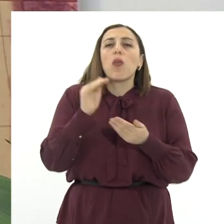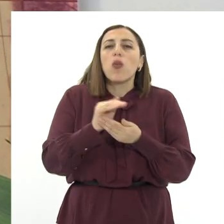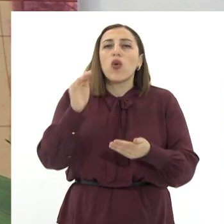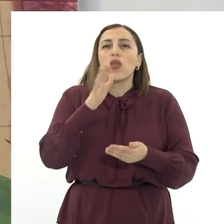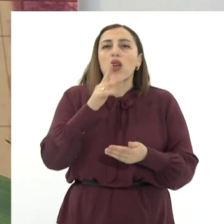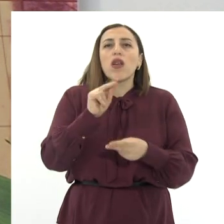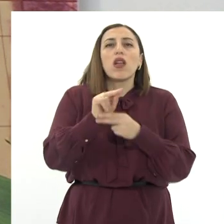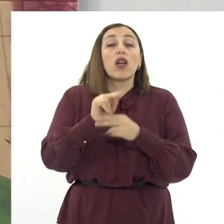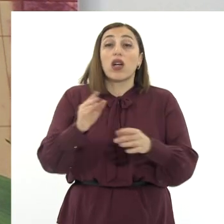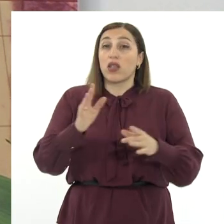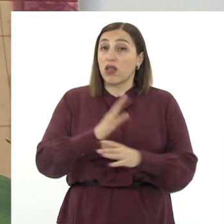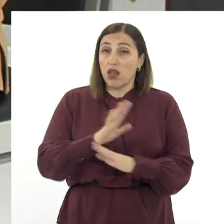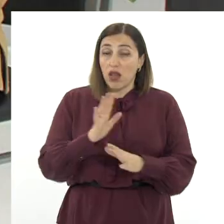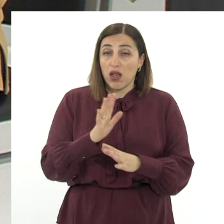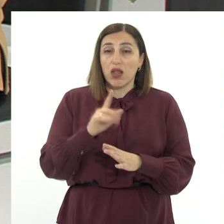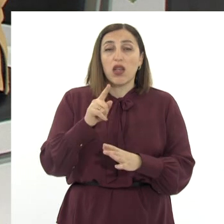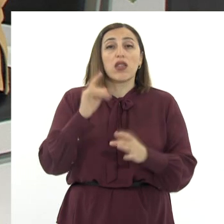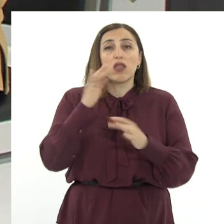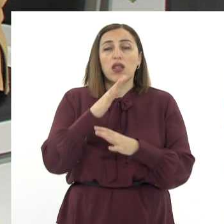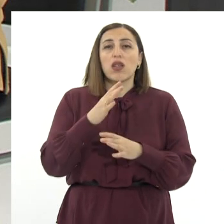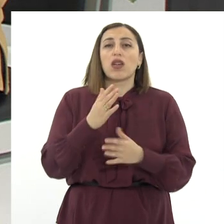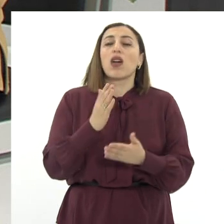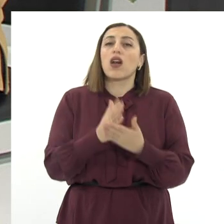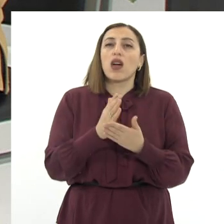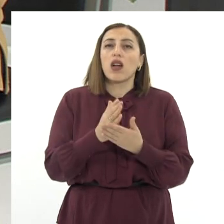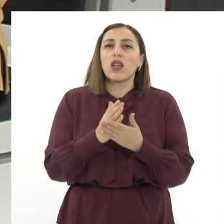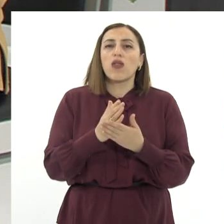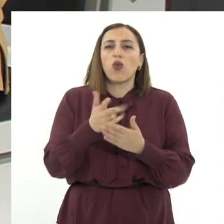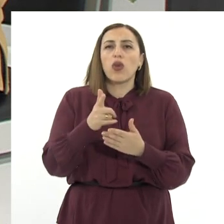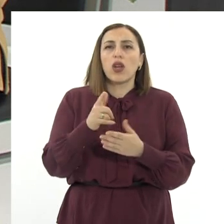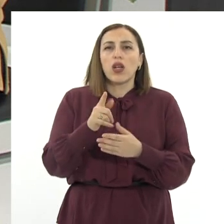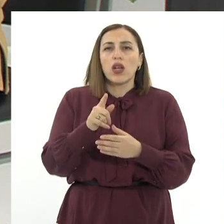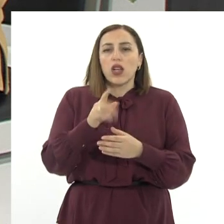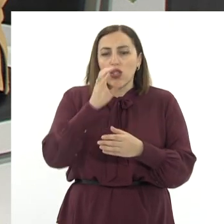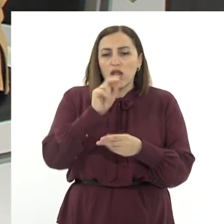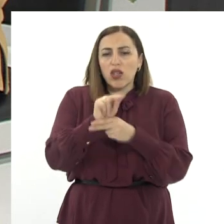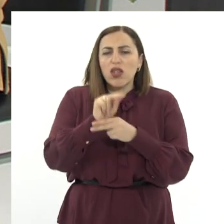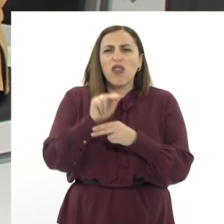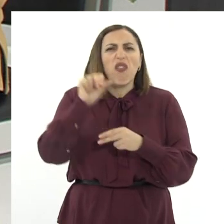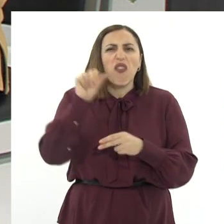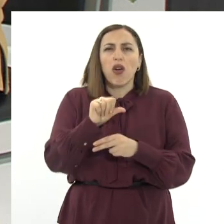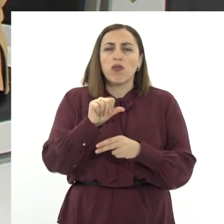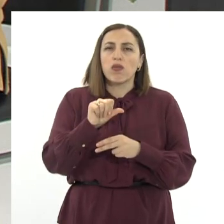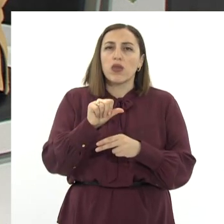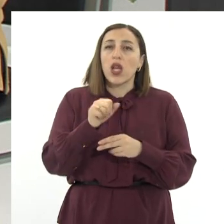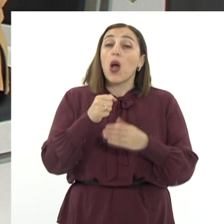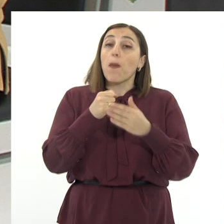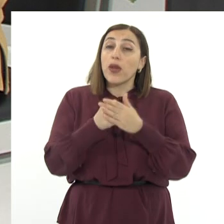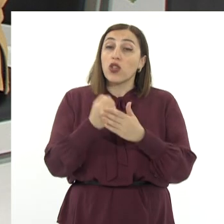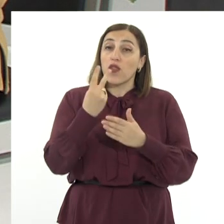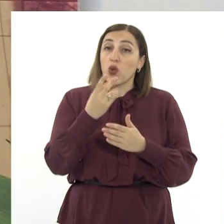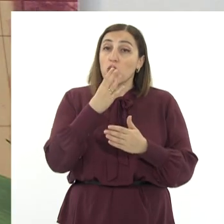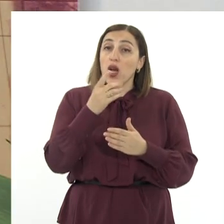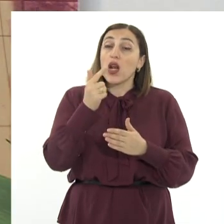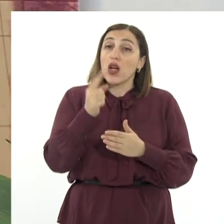բաց են թողնվում փոքրիկ տարիքում։ Կան հանցագործ հրամաններ, ենթադրենք, հայտարարում